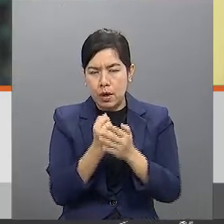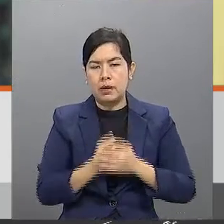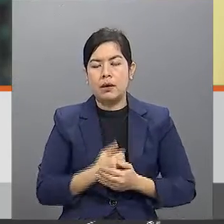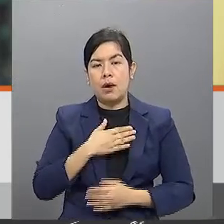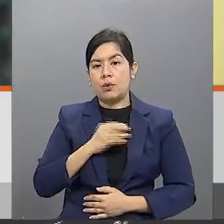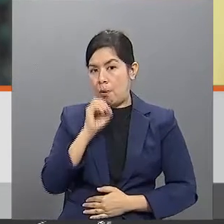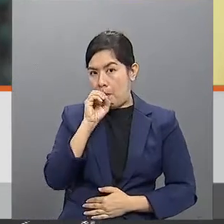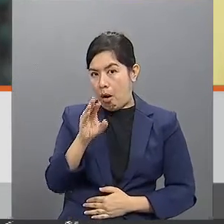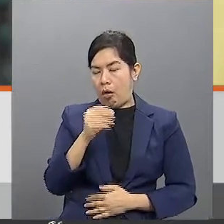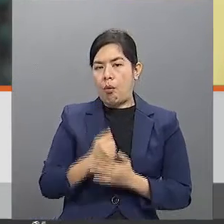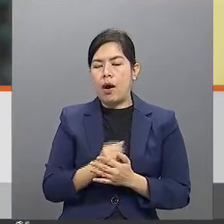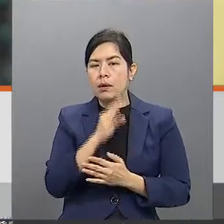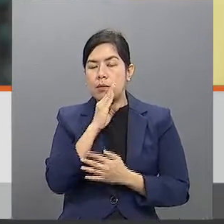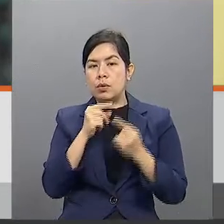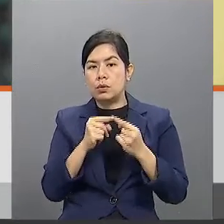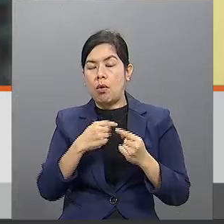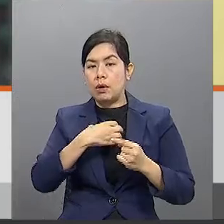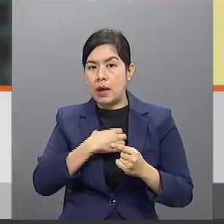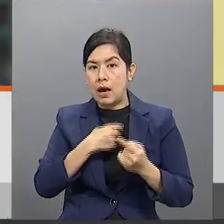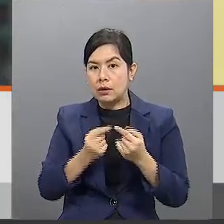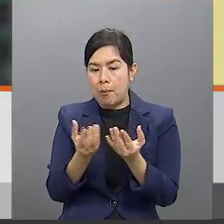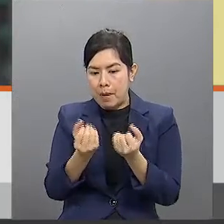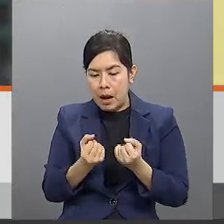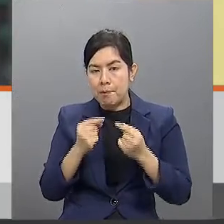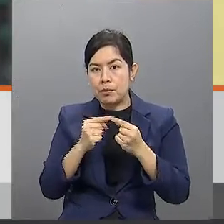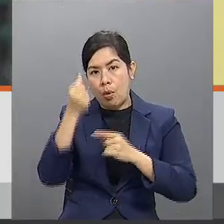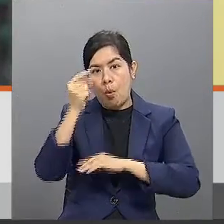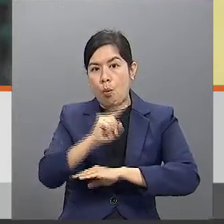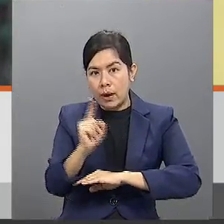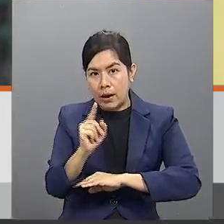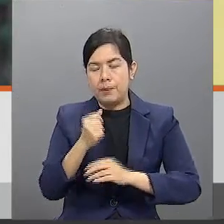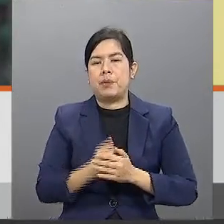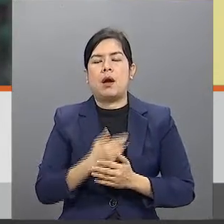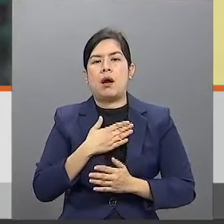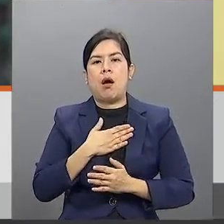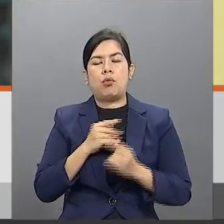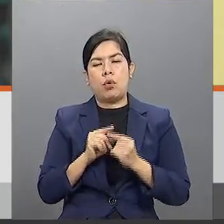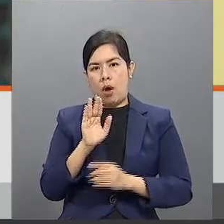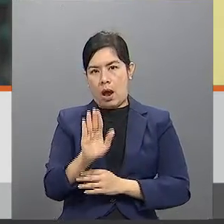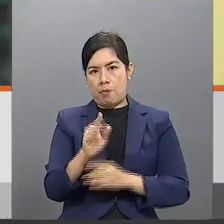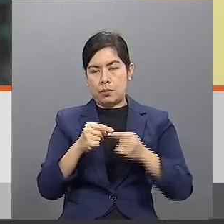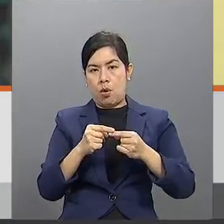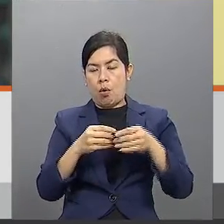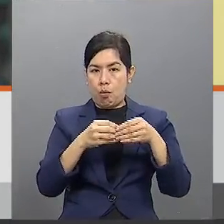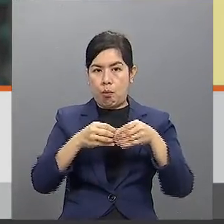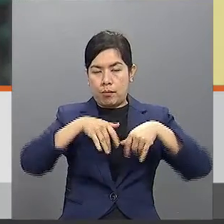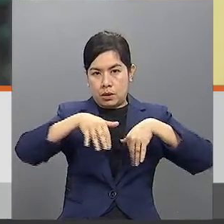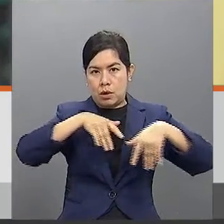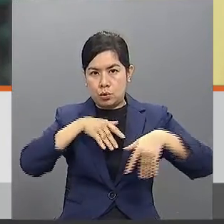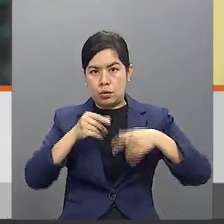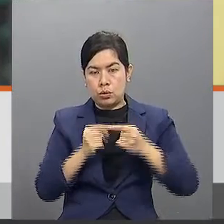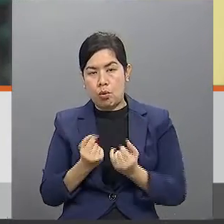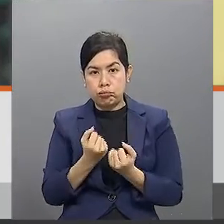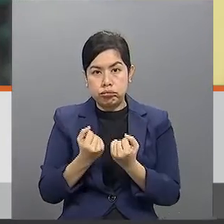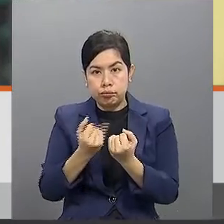ำรถเข้ามาประเด็นมันก็คือว่าเราไม่ให้พี่น้องชนข้ามไปรถเองนะครับเรามีเจ้าที่จะรอรับที่ด่านฝั่งนะครับฝั่